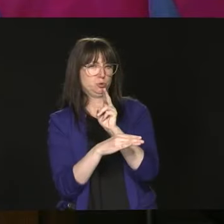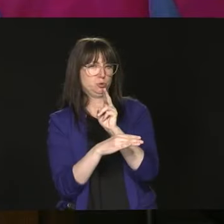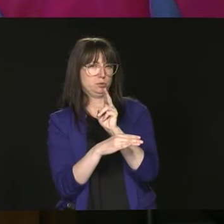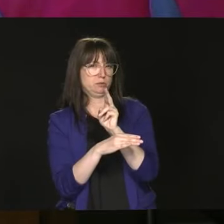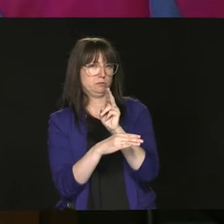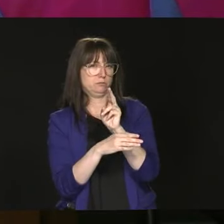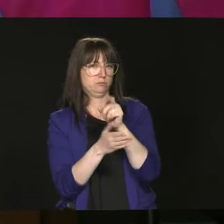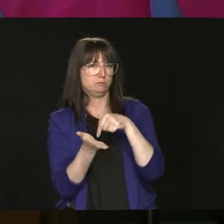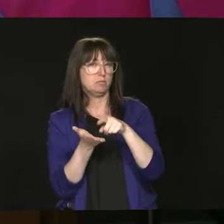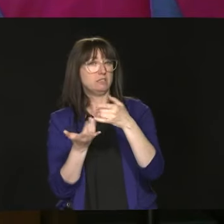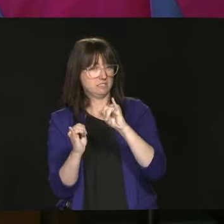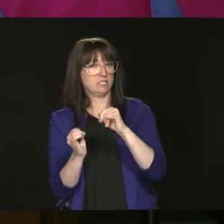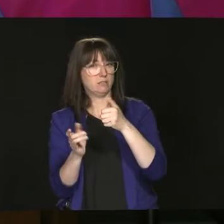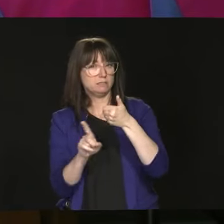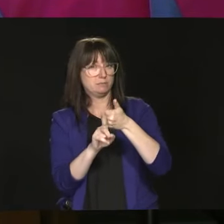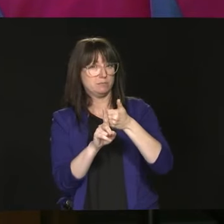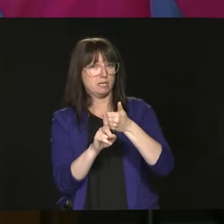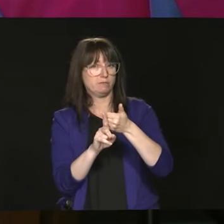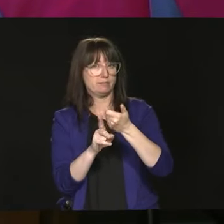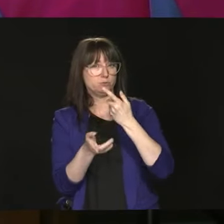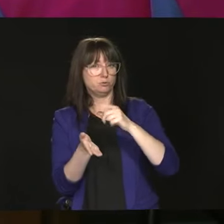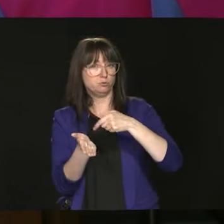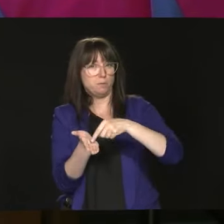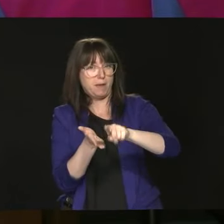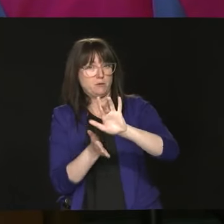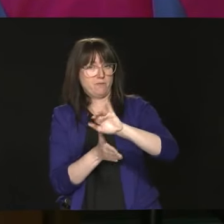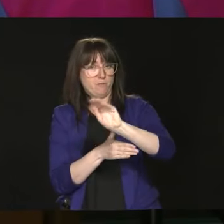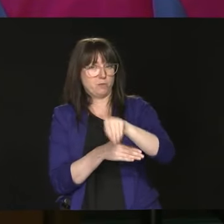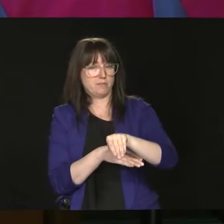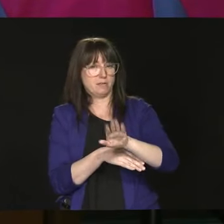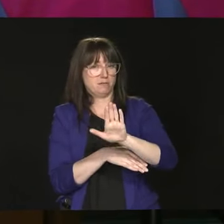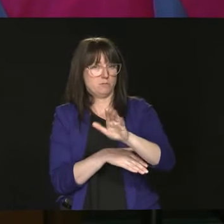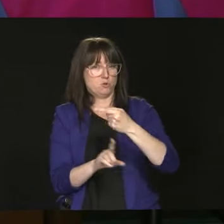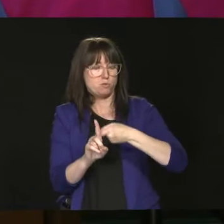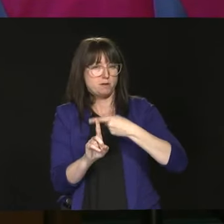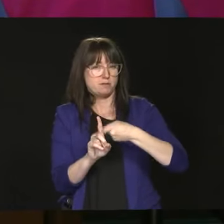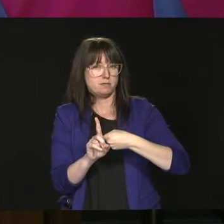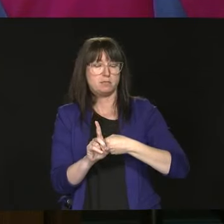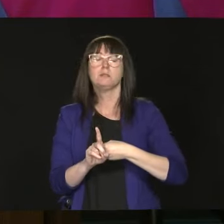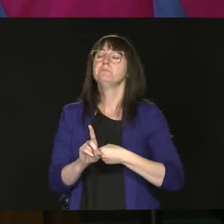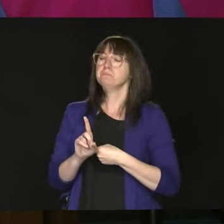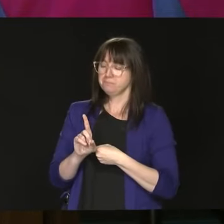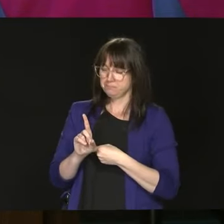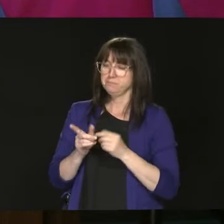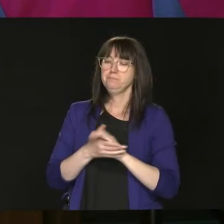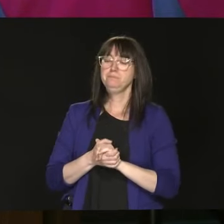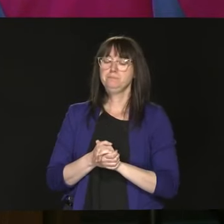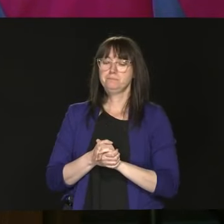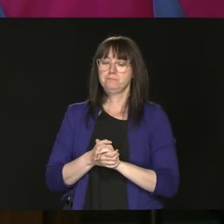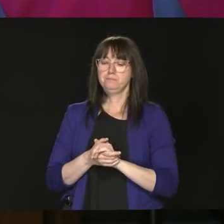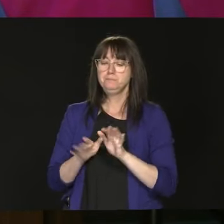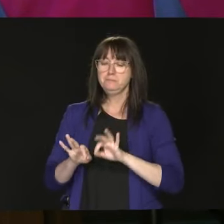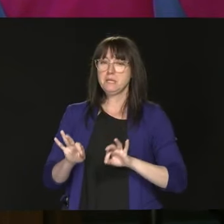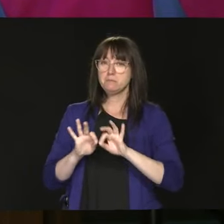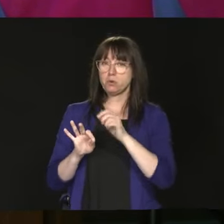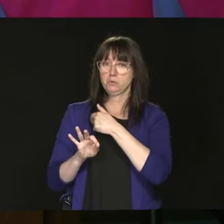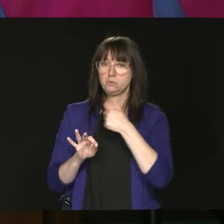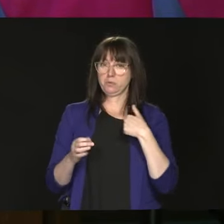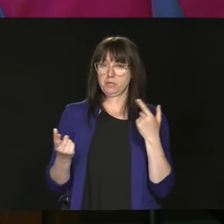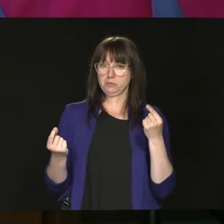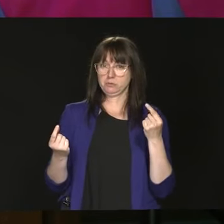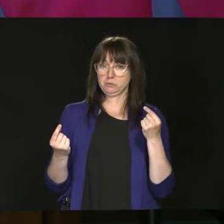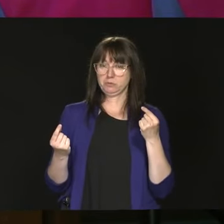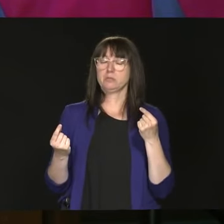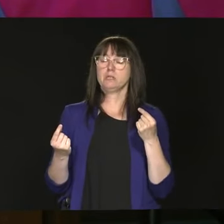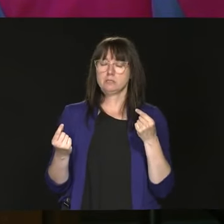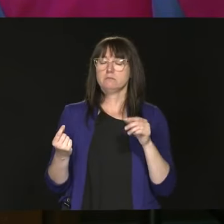25% of the rent. Merci. La chose importante pour nous, nous The savons que la important thing situation for est us, difficile and pour we les know petites that et the moyennes situation is entreprises. difficult Et de cette